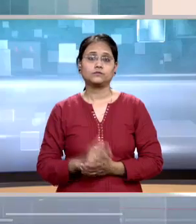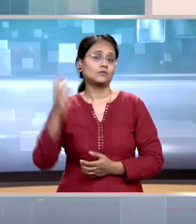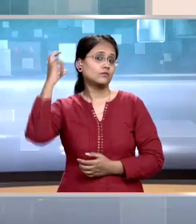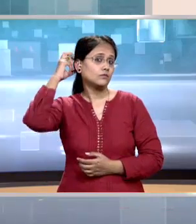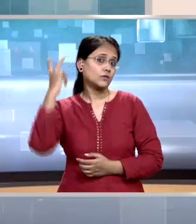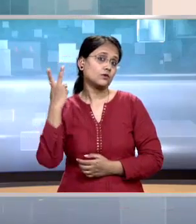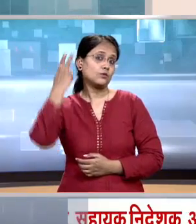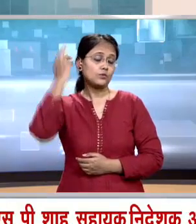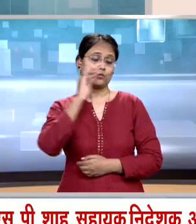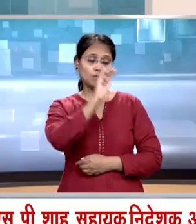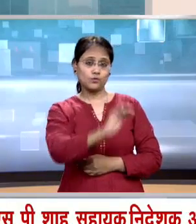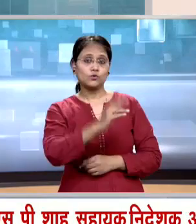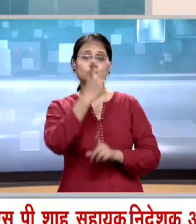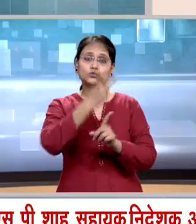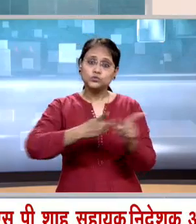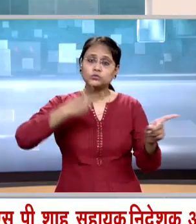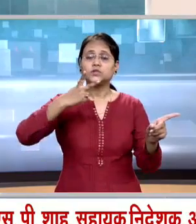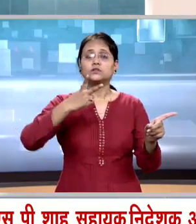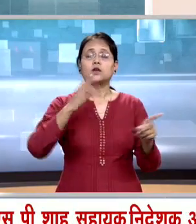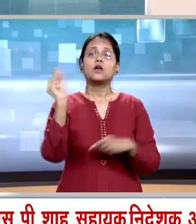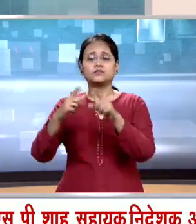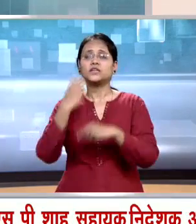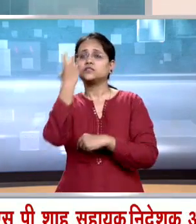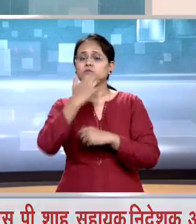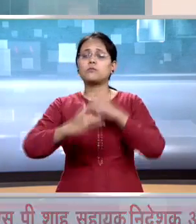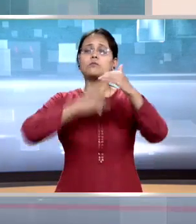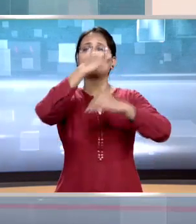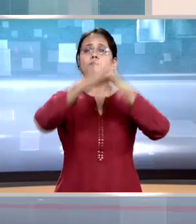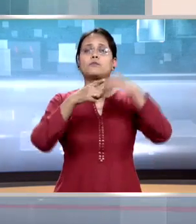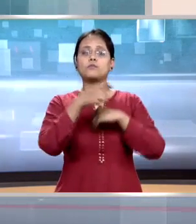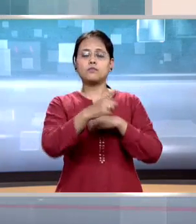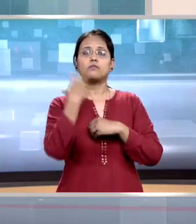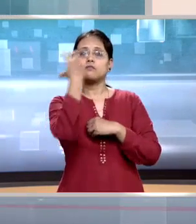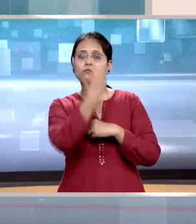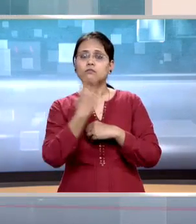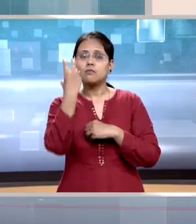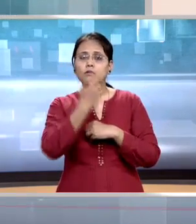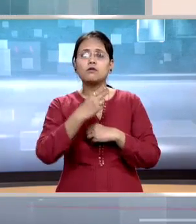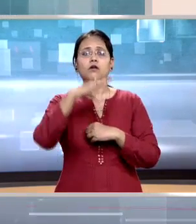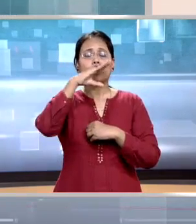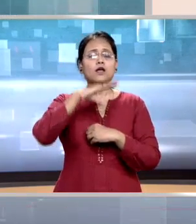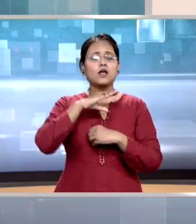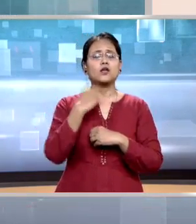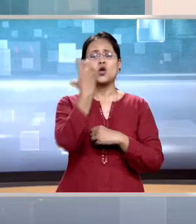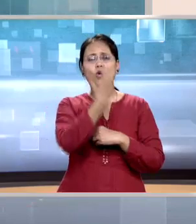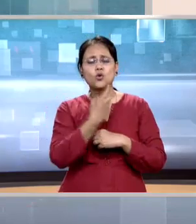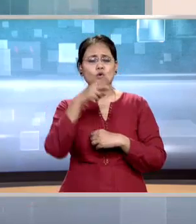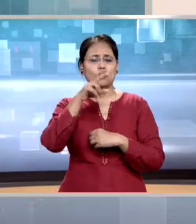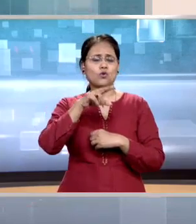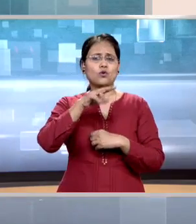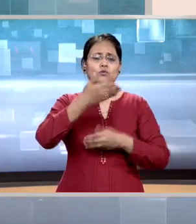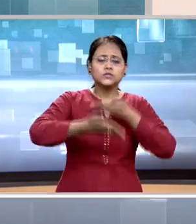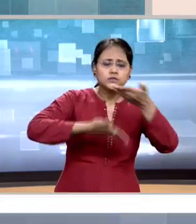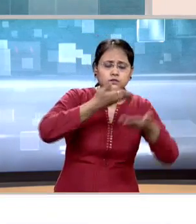कॉकलियर इम्प्लांट के बच्चे को भी 2 साल मिनिमम लगता है हाउस में स्पीच थेरेपी या ऑडिटरी वर्बल थेरेपी